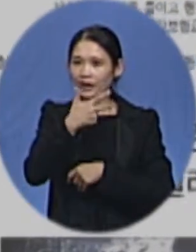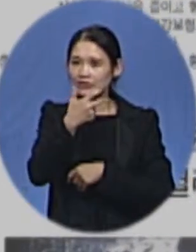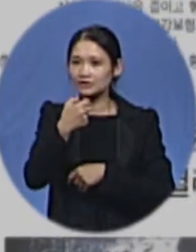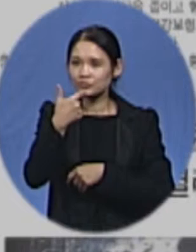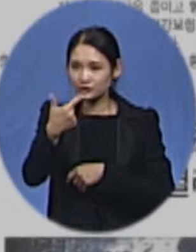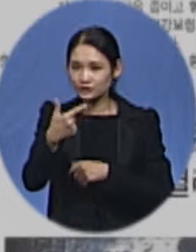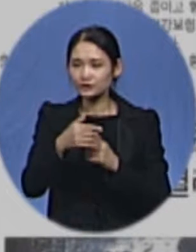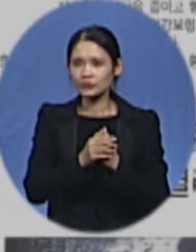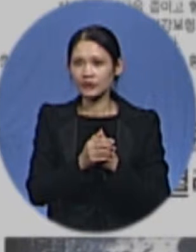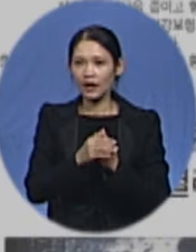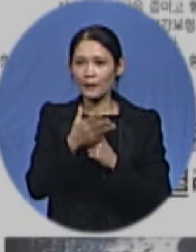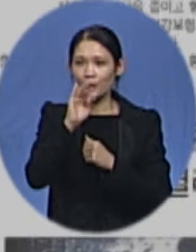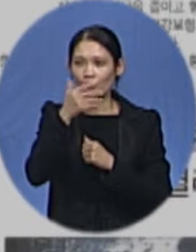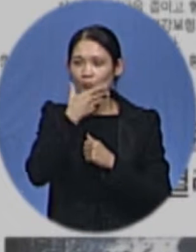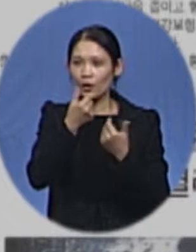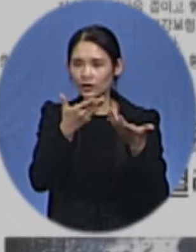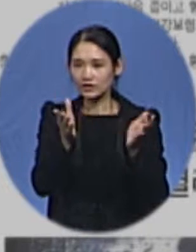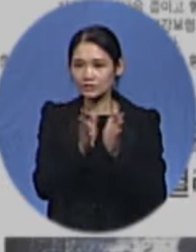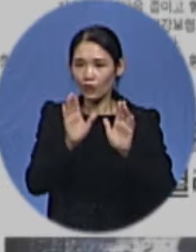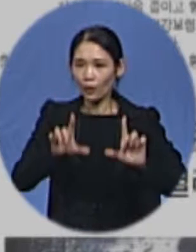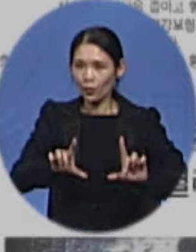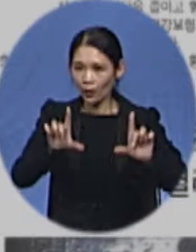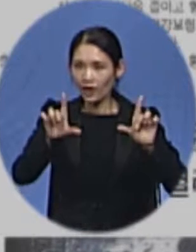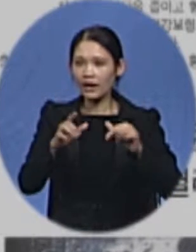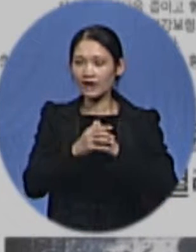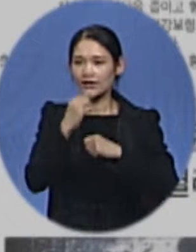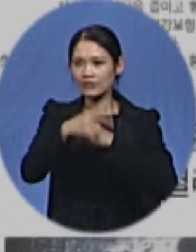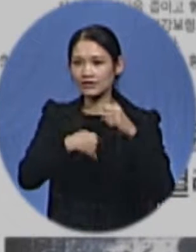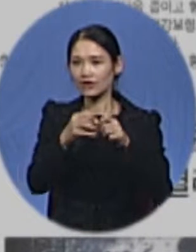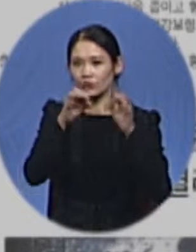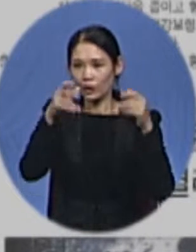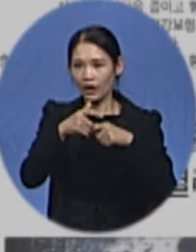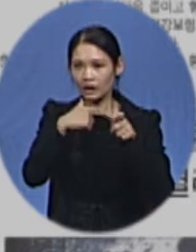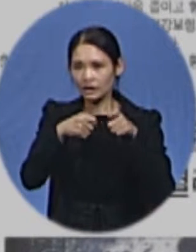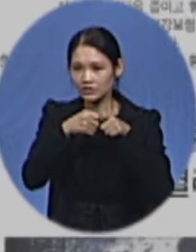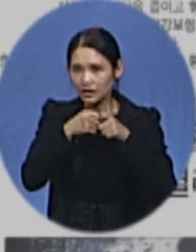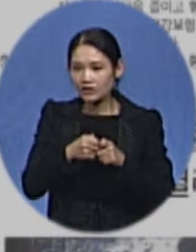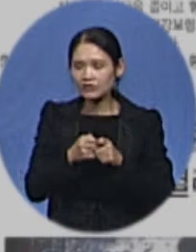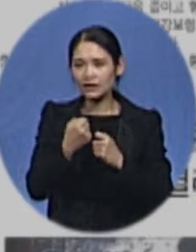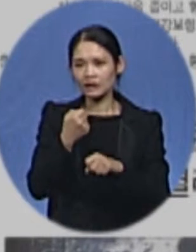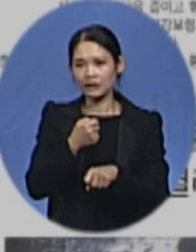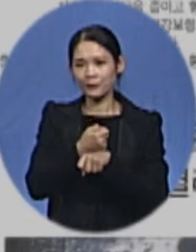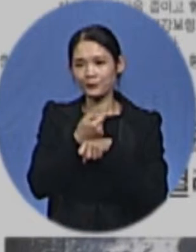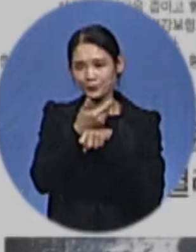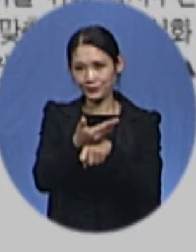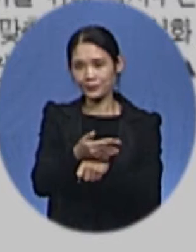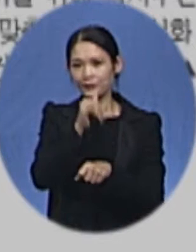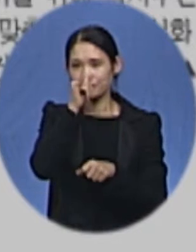1176호에서는 보건복지부가 내놓은 올 한해 복지서비스 체계에 대한 내용을 가장 먼저 전했습니다.